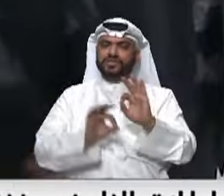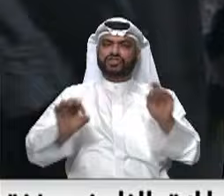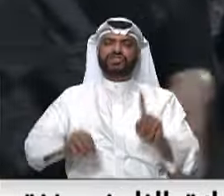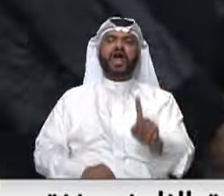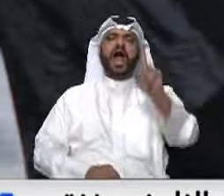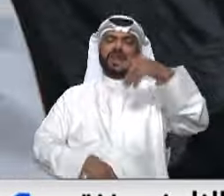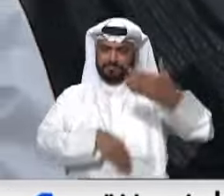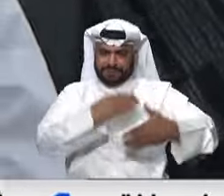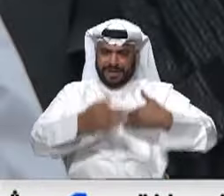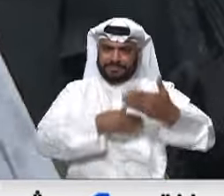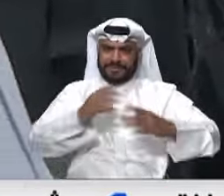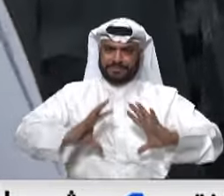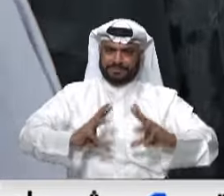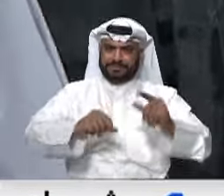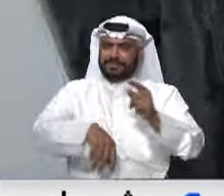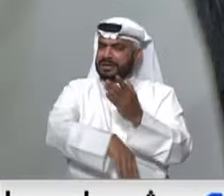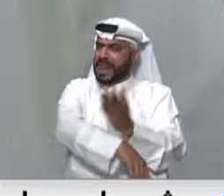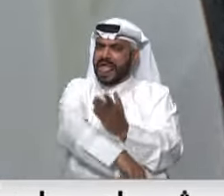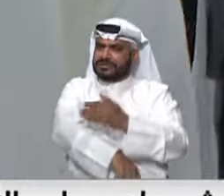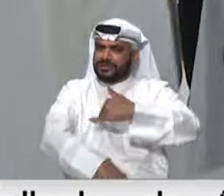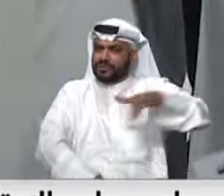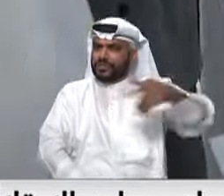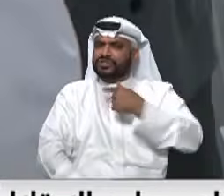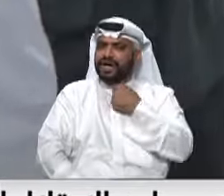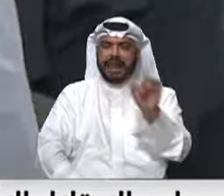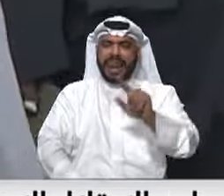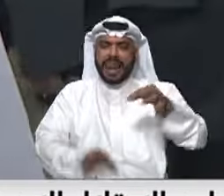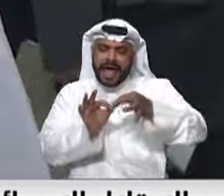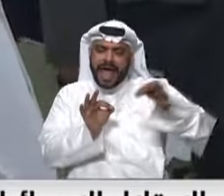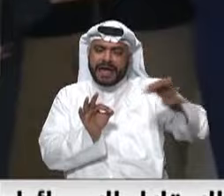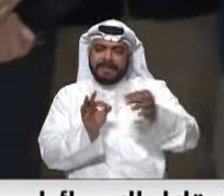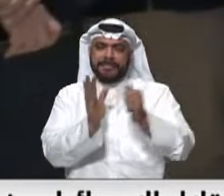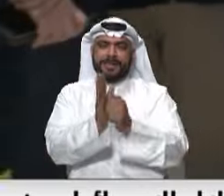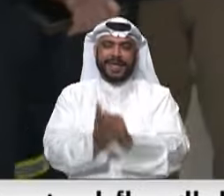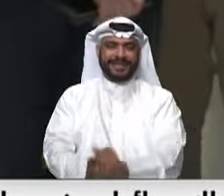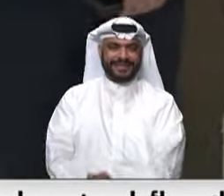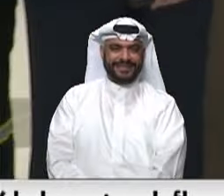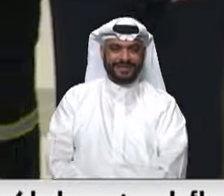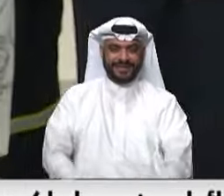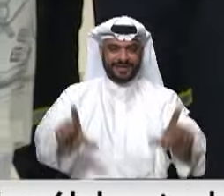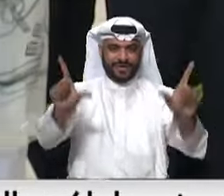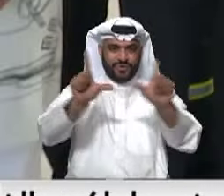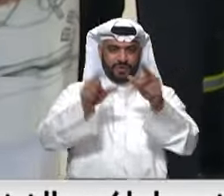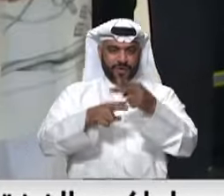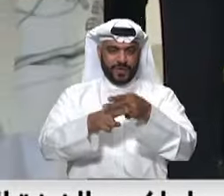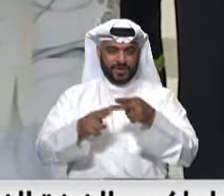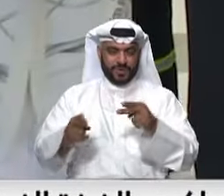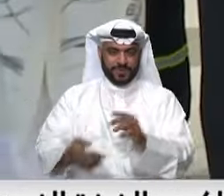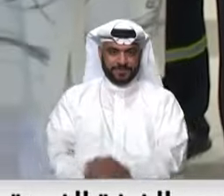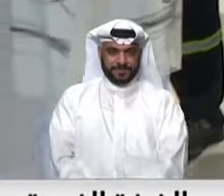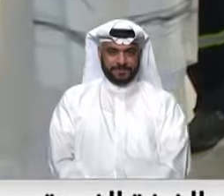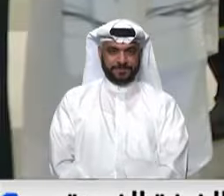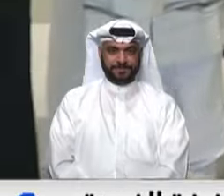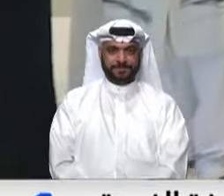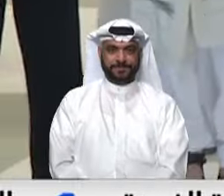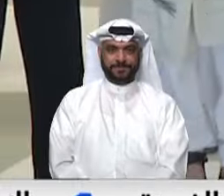رعاية شاملة وبكفاءة عالية. لما أبو علاوي، تلفزيون دولة الكويت.